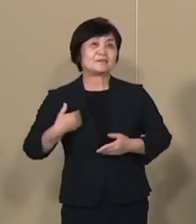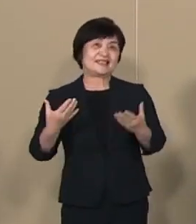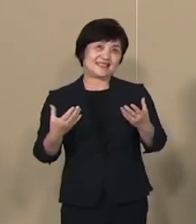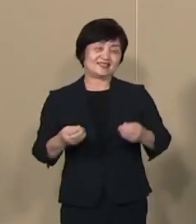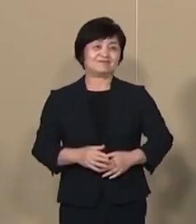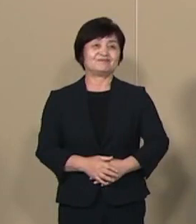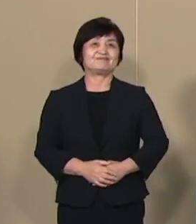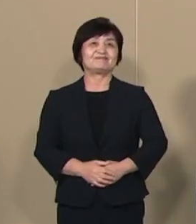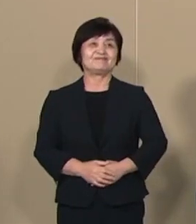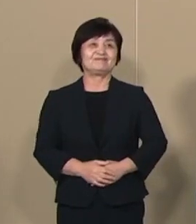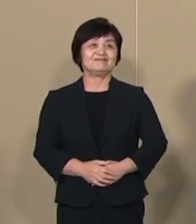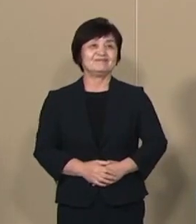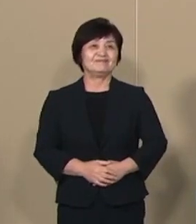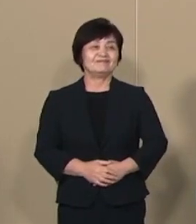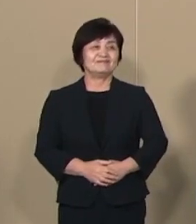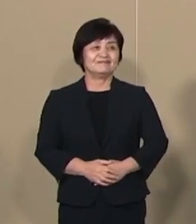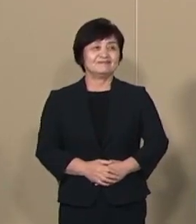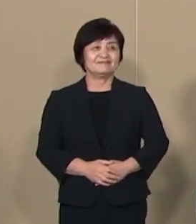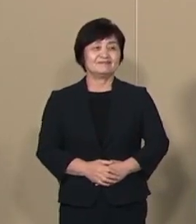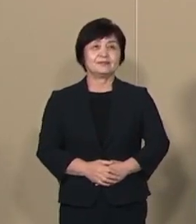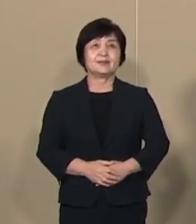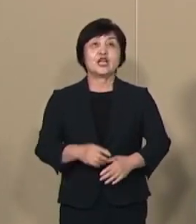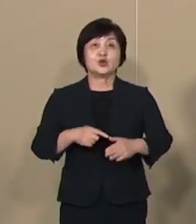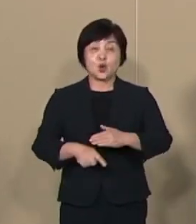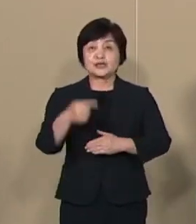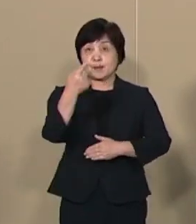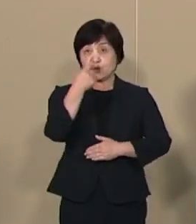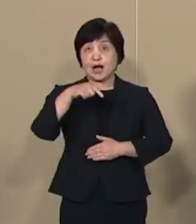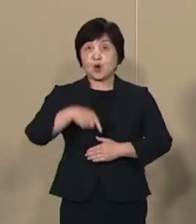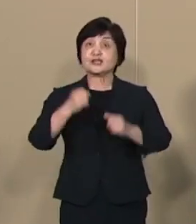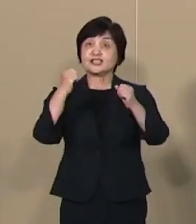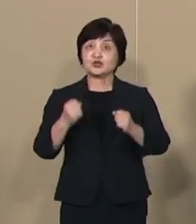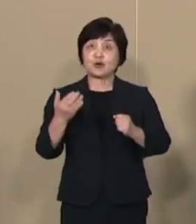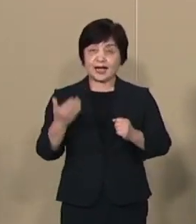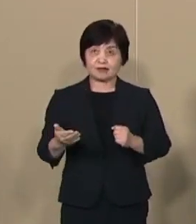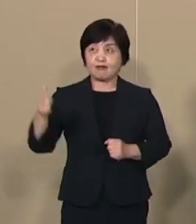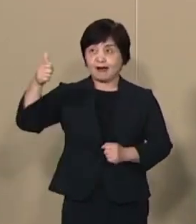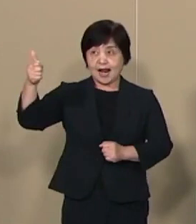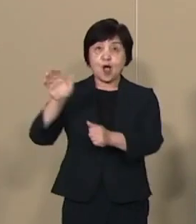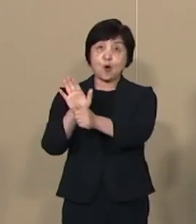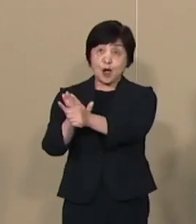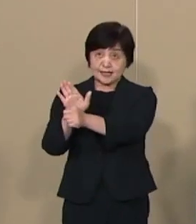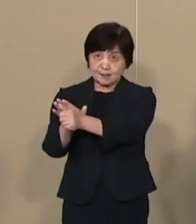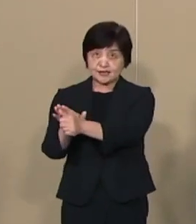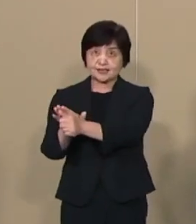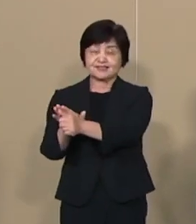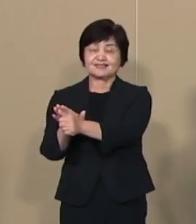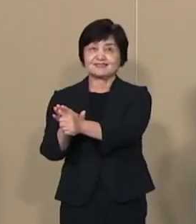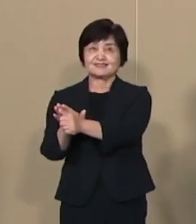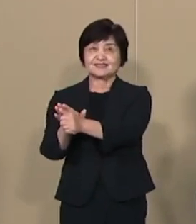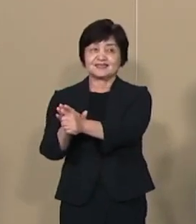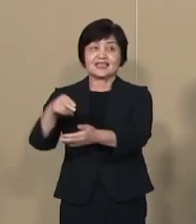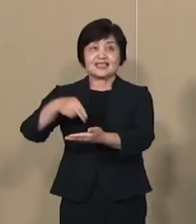たくさん今をでね言葉が僕はの何でここに出てるかっていうとまあ後斎藤君を応援するっていうのもそうなんですけどあの